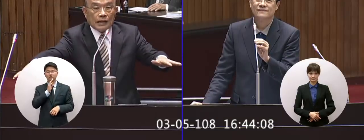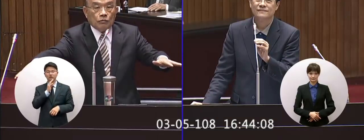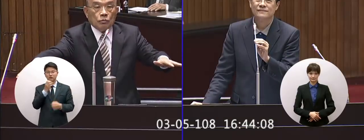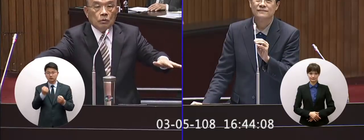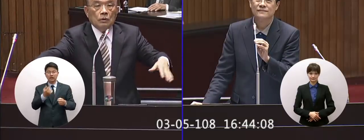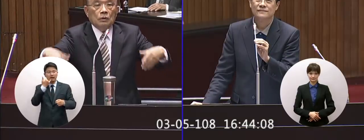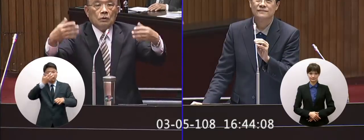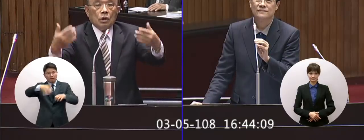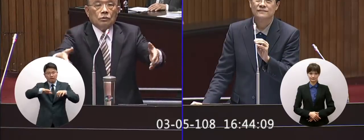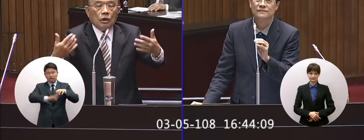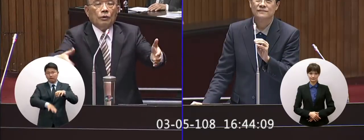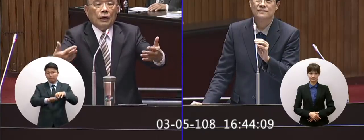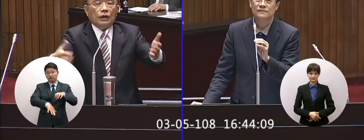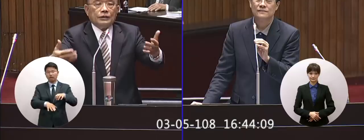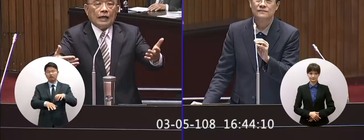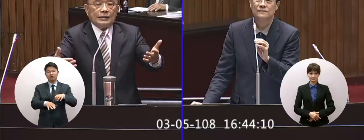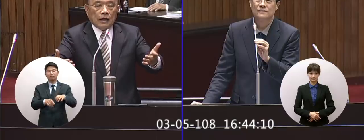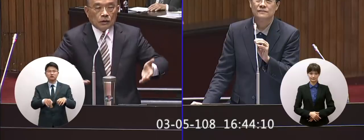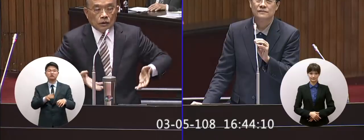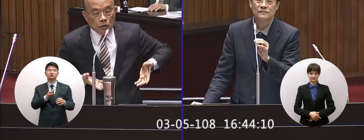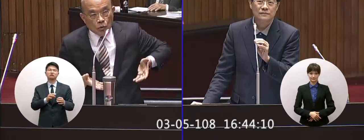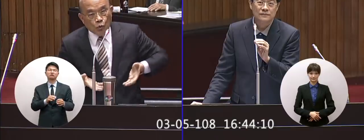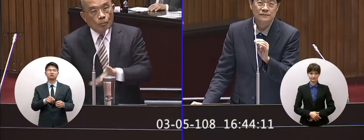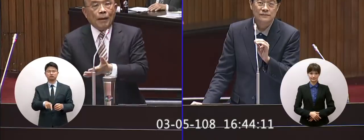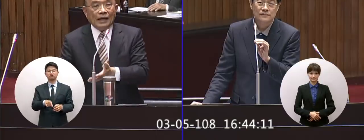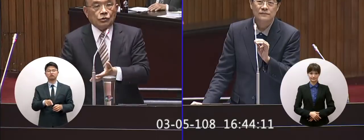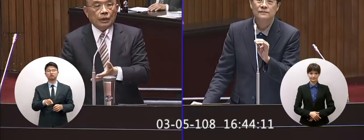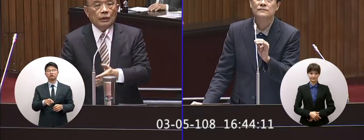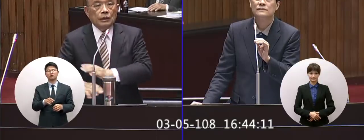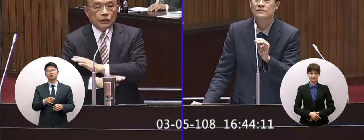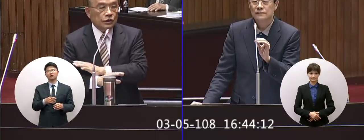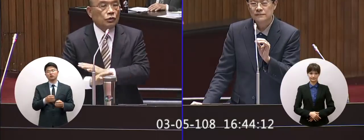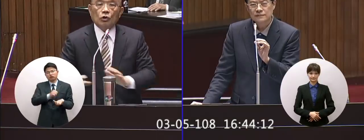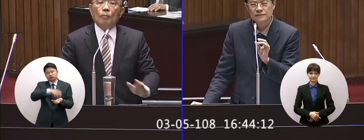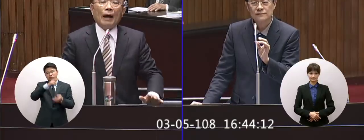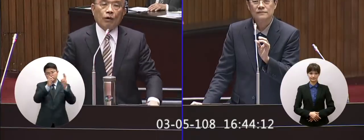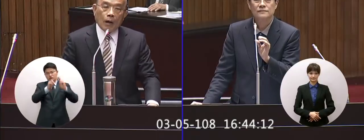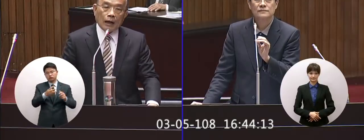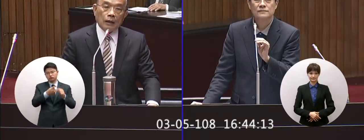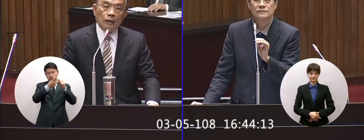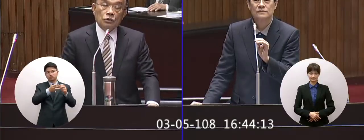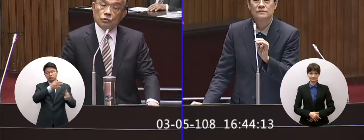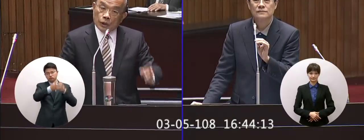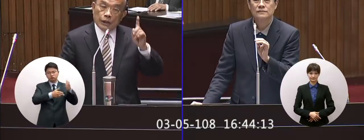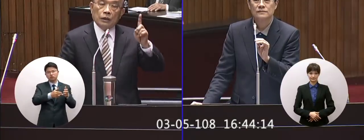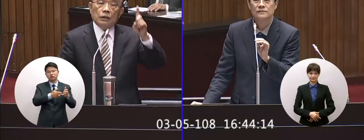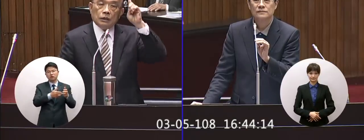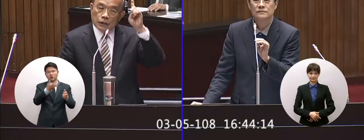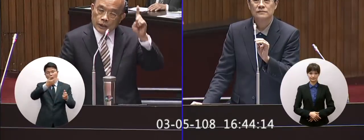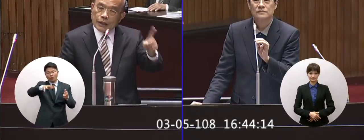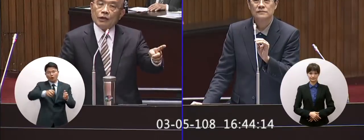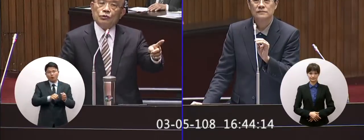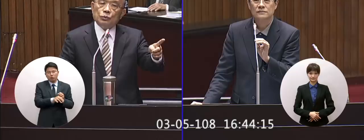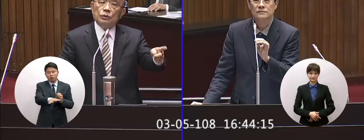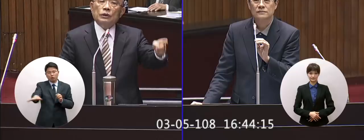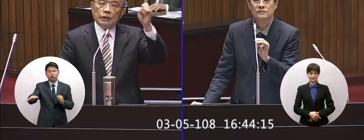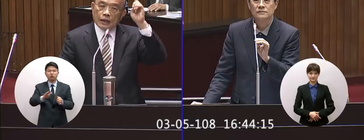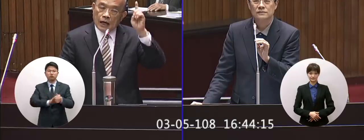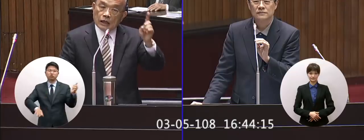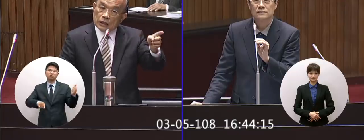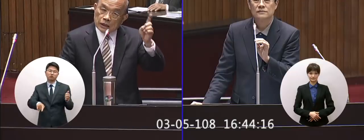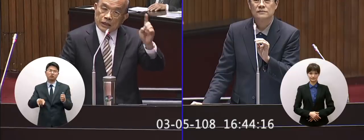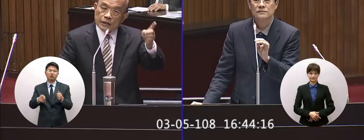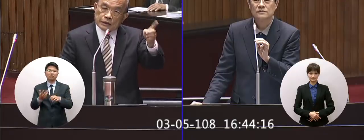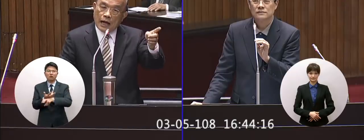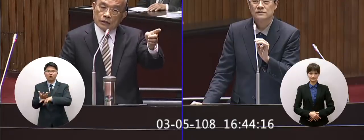在海底的珊瑚，通通因为核三厂的温排水已经通通白化了，所以可以看出，